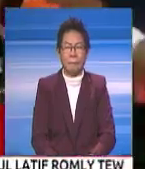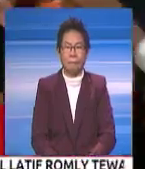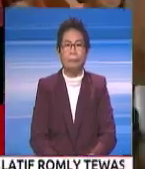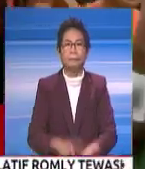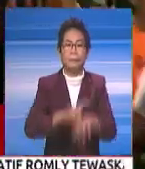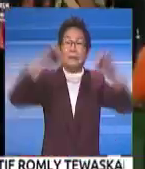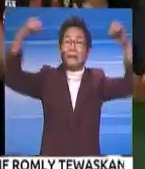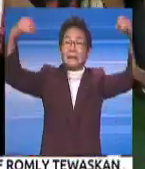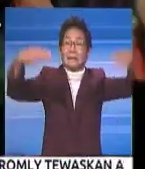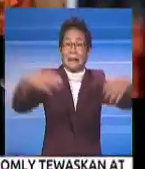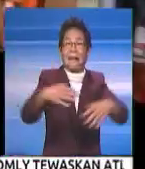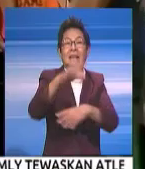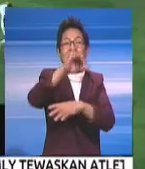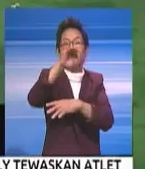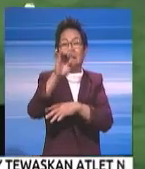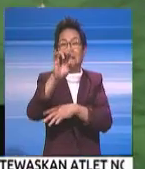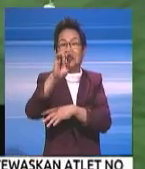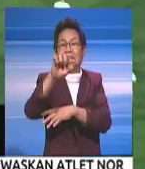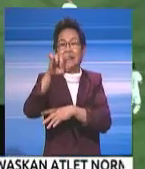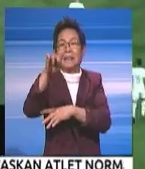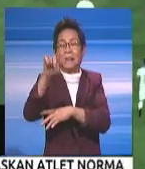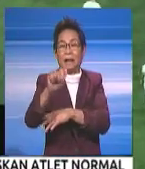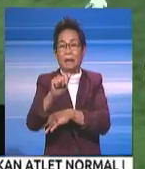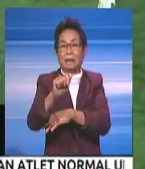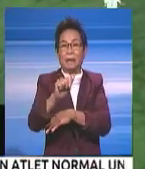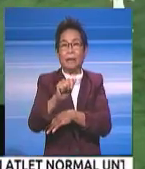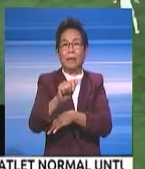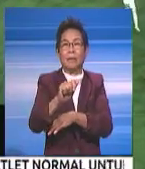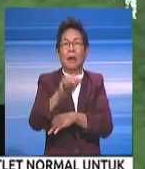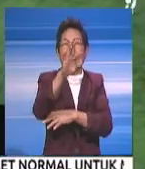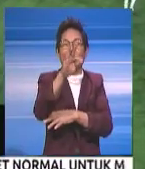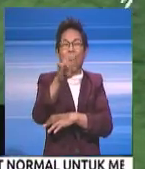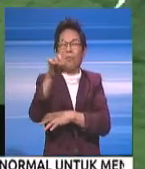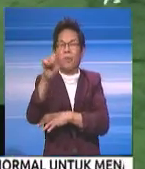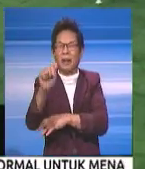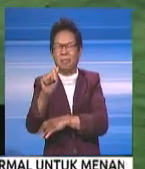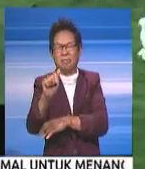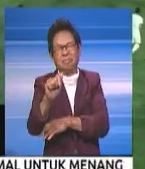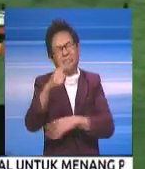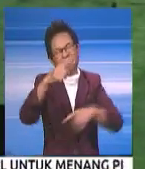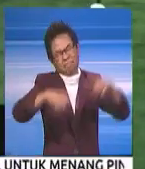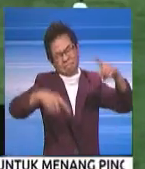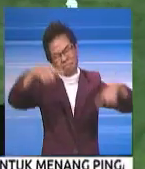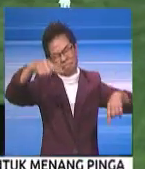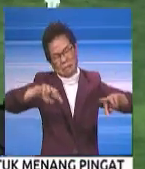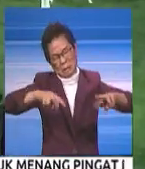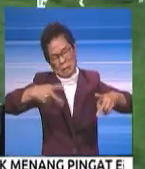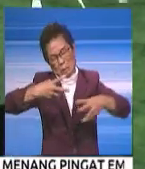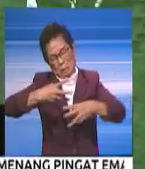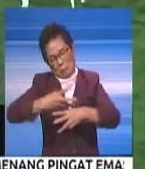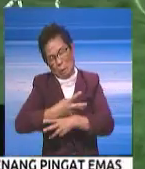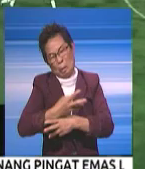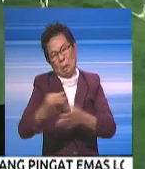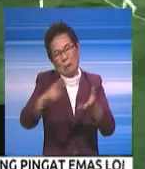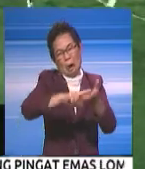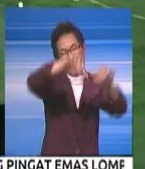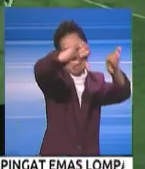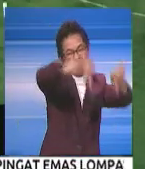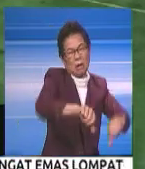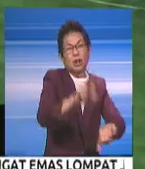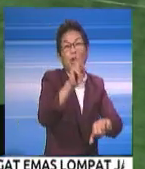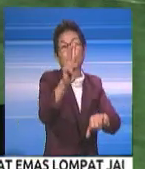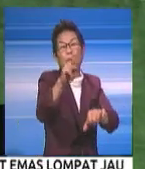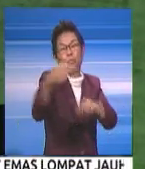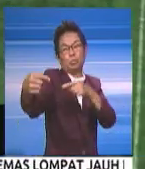Di Stadium Tun Abdul Razak, jengka prestasi skuad Felda United yang tidak konsisten mengundang padah apabila mencatat kekalahan kedua